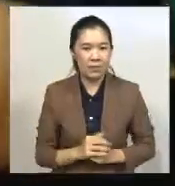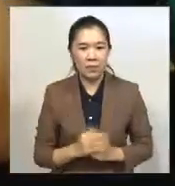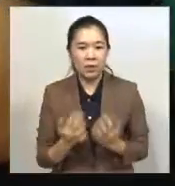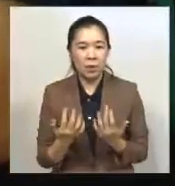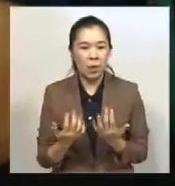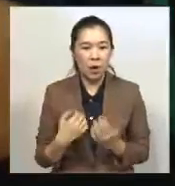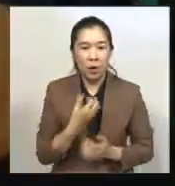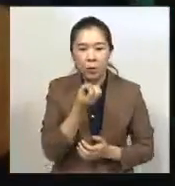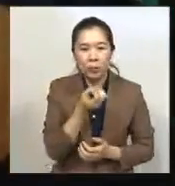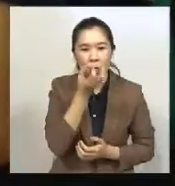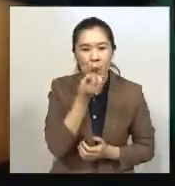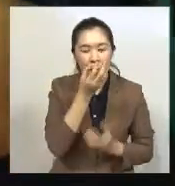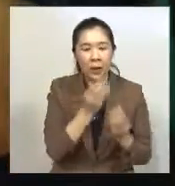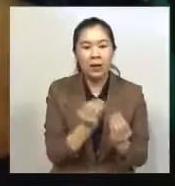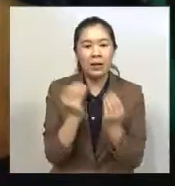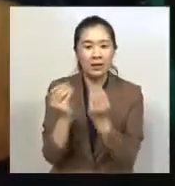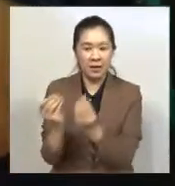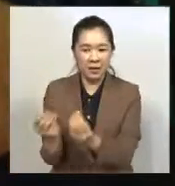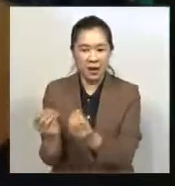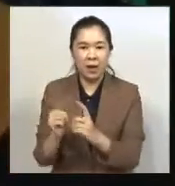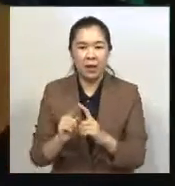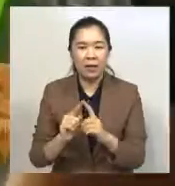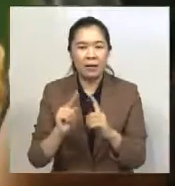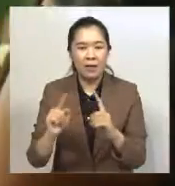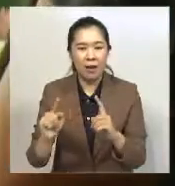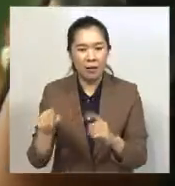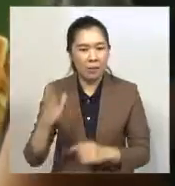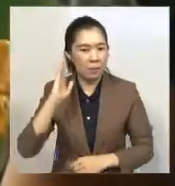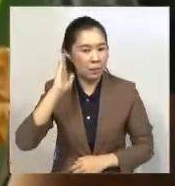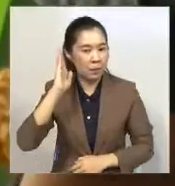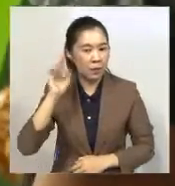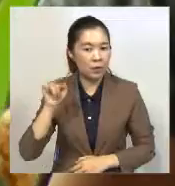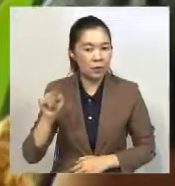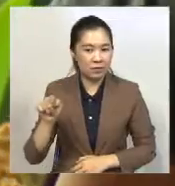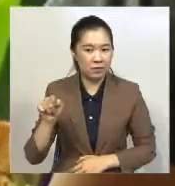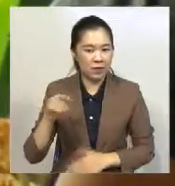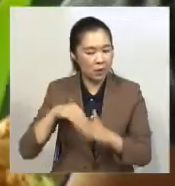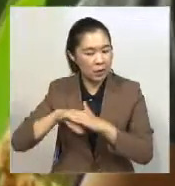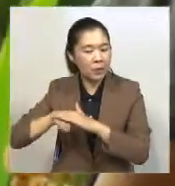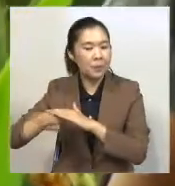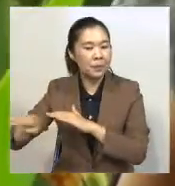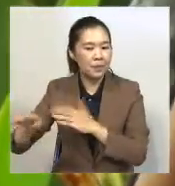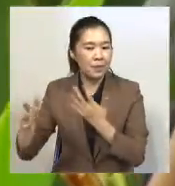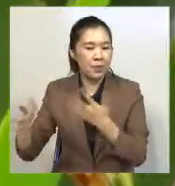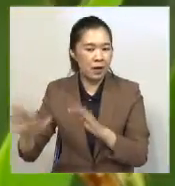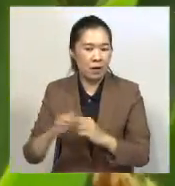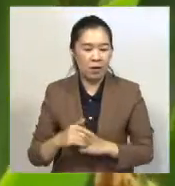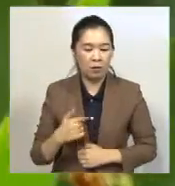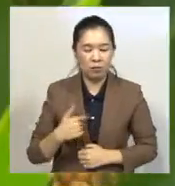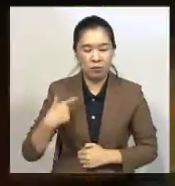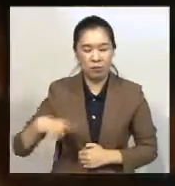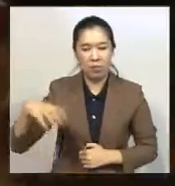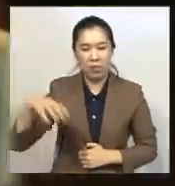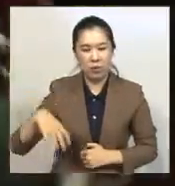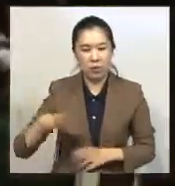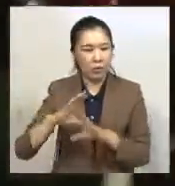ารอมอบดอกไม้ให้กำลังใจกับนายโกวิทแต่ก็ต้องผิดหวังค่ะเนื่องจากว่านายโกวิทนั้นหลบสื่อมวลชนแล้วก็เดินทางออกจากศา